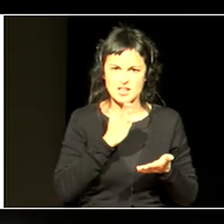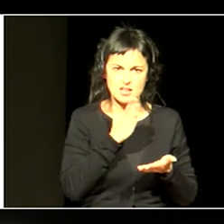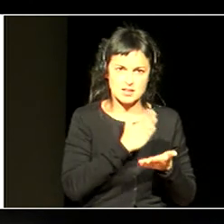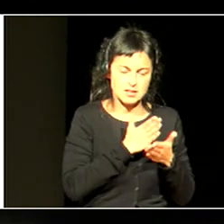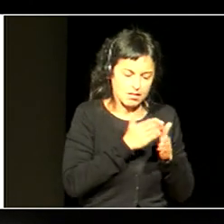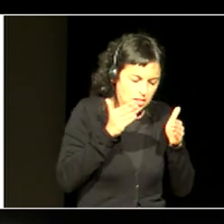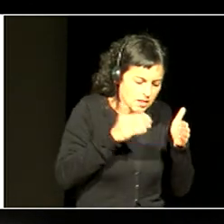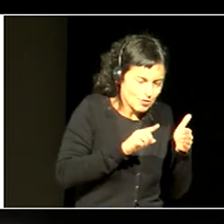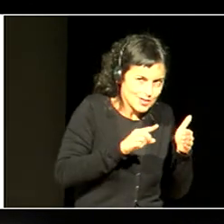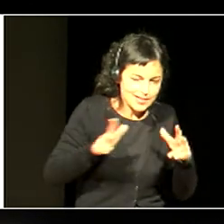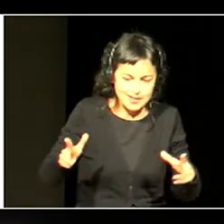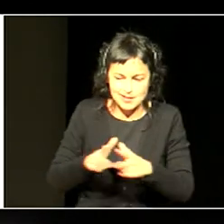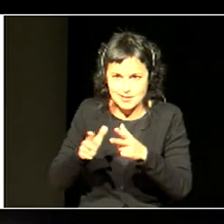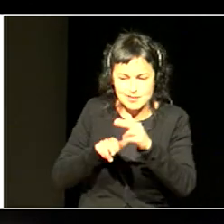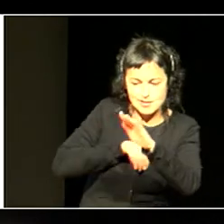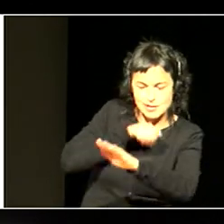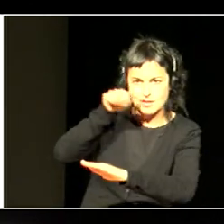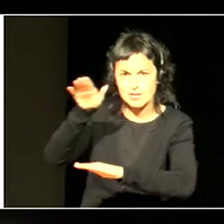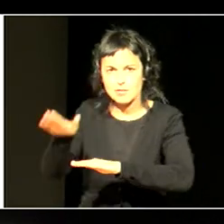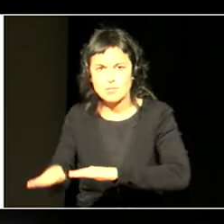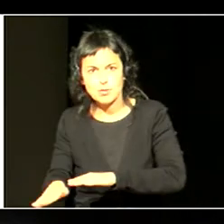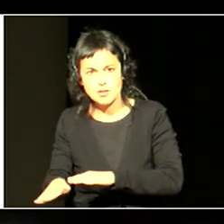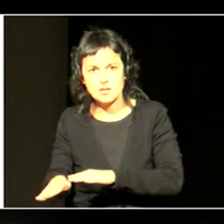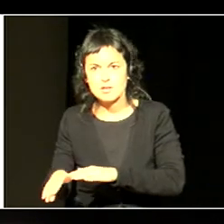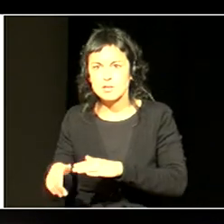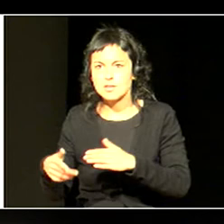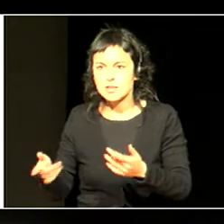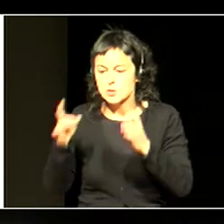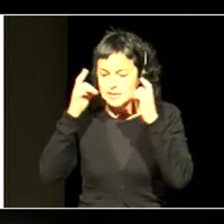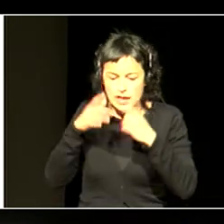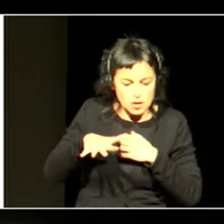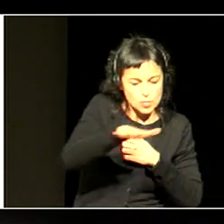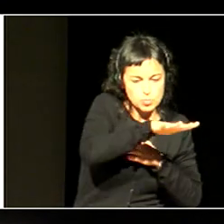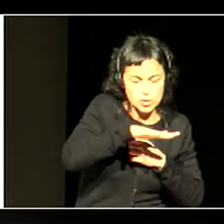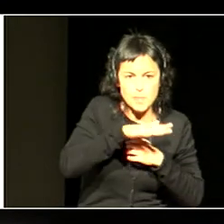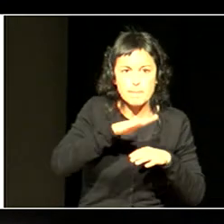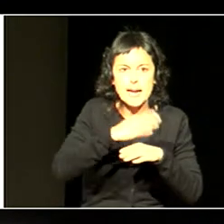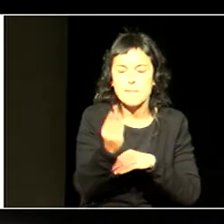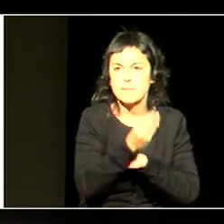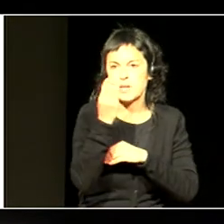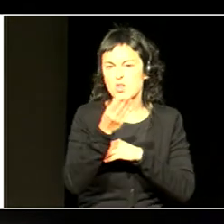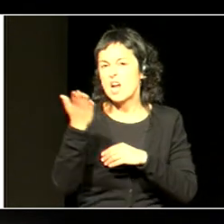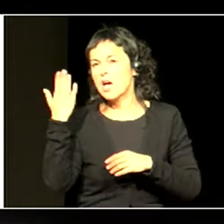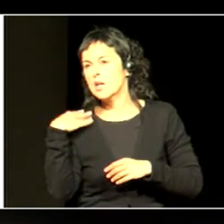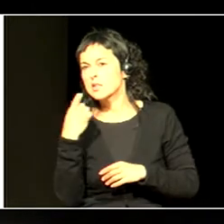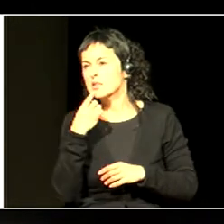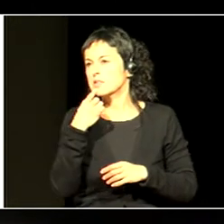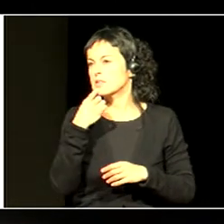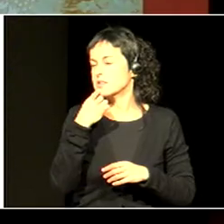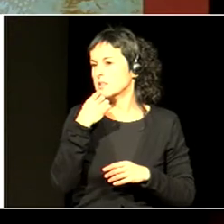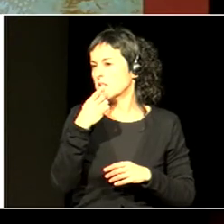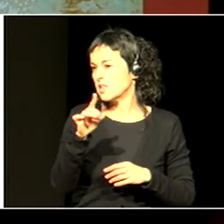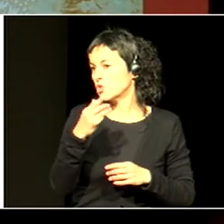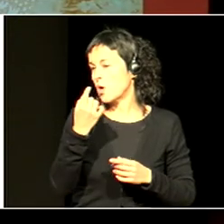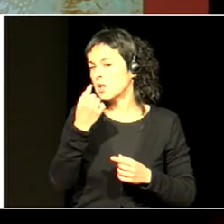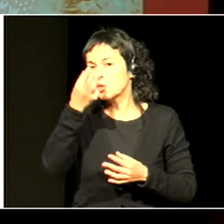dugula gizartera, eta guk egin behar duguzela gauzak, gure herria edo, auzua edo, hobetzeko. Lehen aipatu dira olako, hemen emon dira